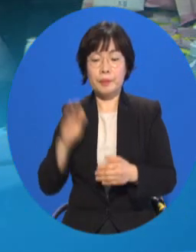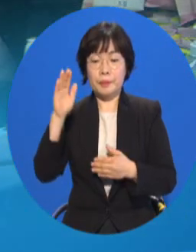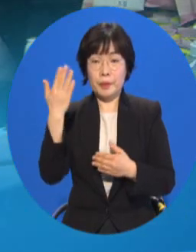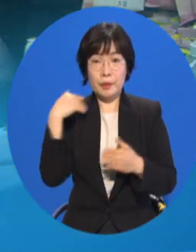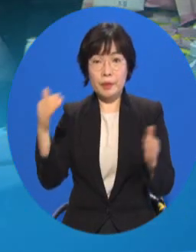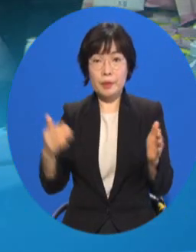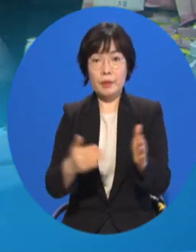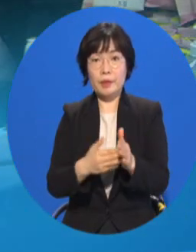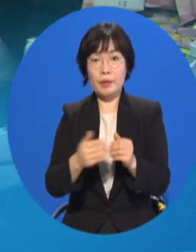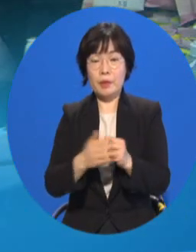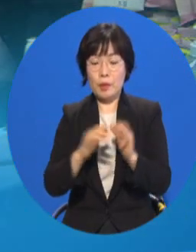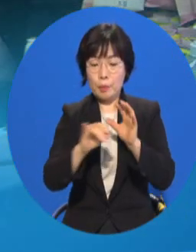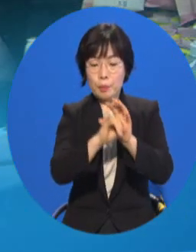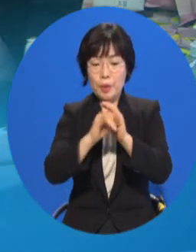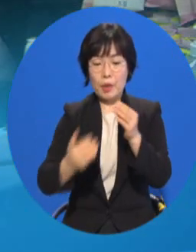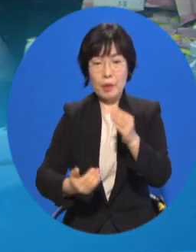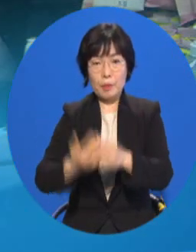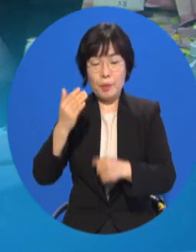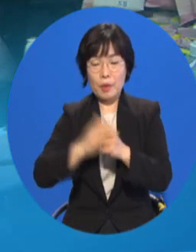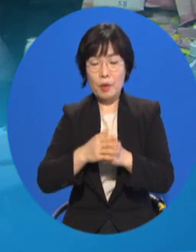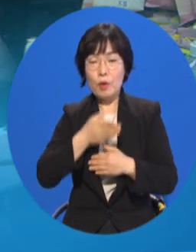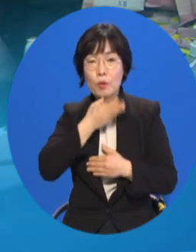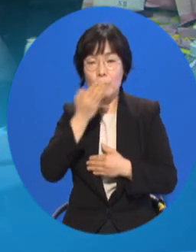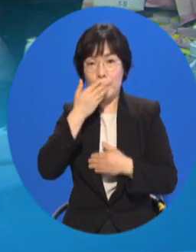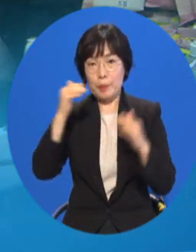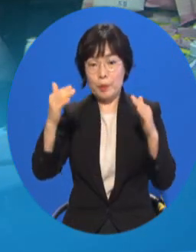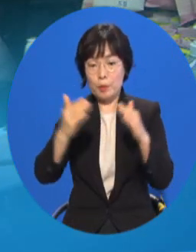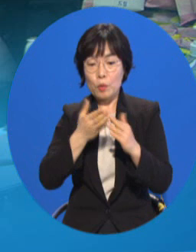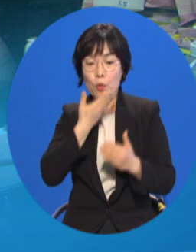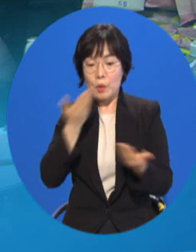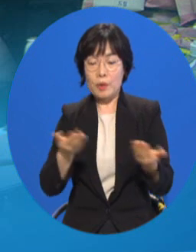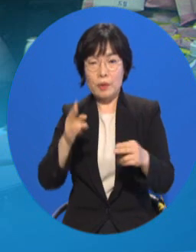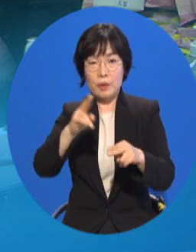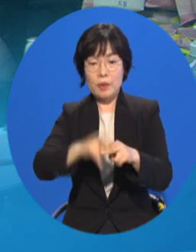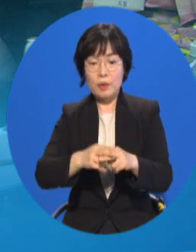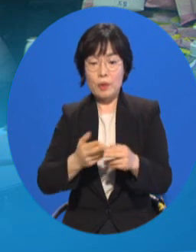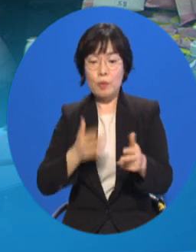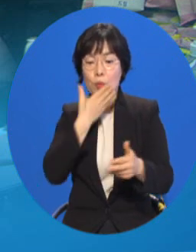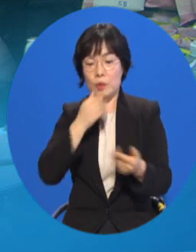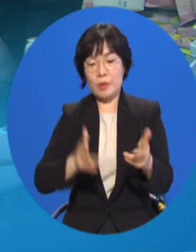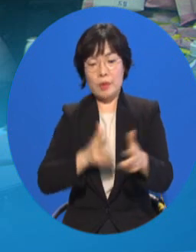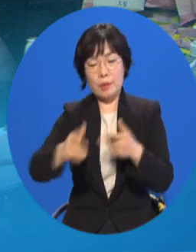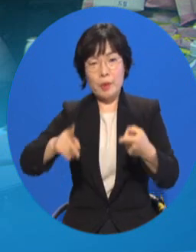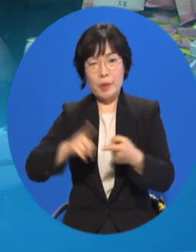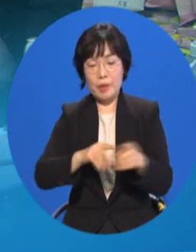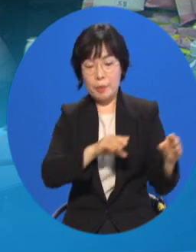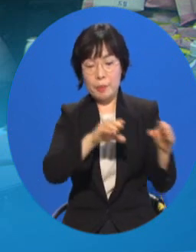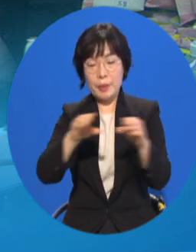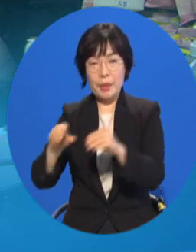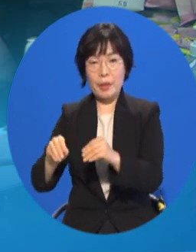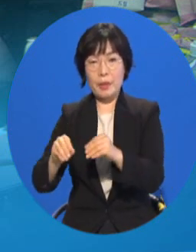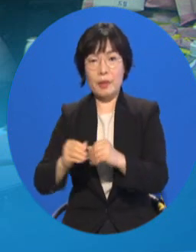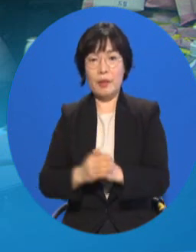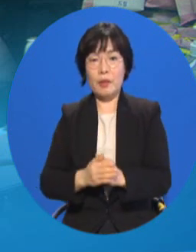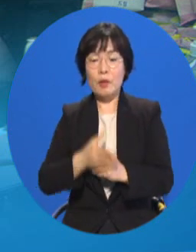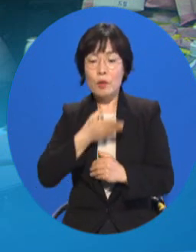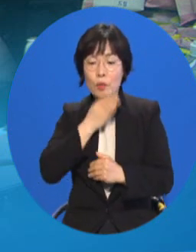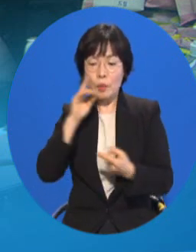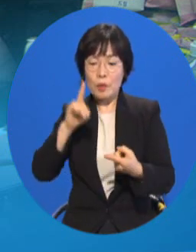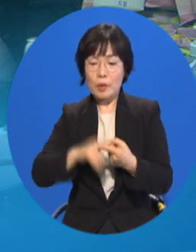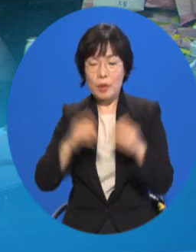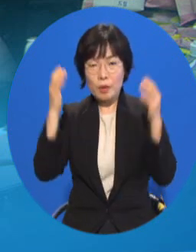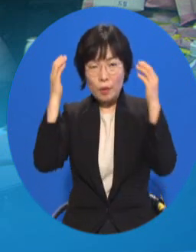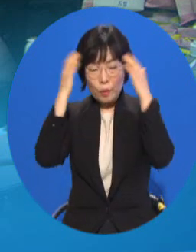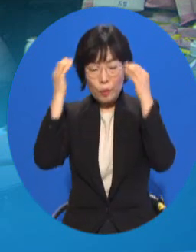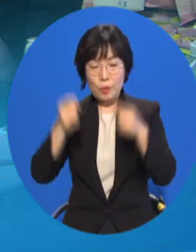앞서 전해드린 것처럼 코로나 사태로 경로 식당이나 노인 일자리 같은 노인 복지 사업이 줄줄이 중단되면서 노인들의